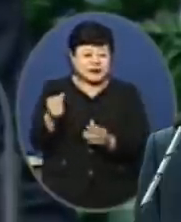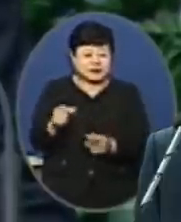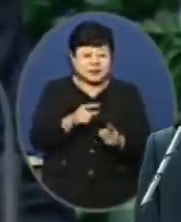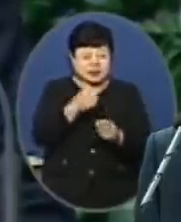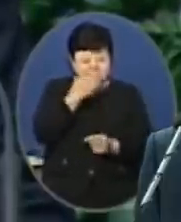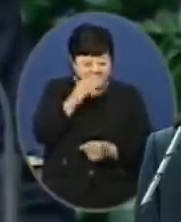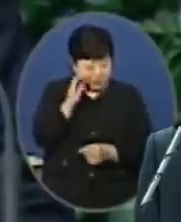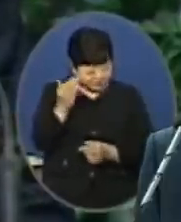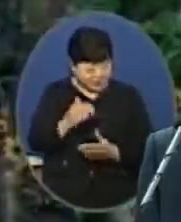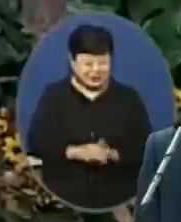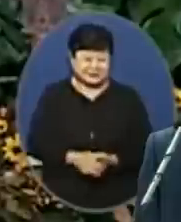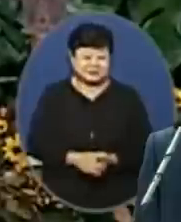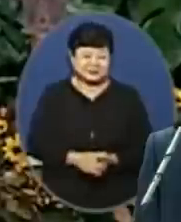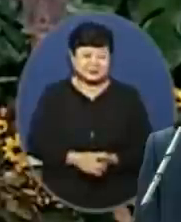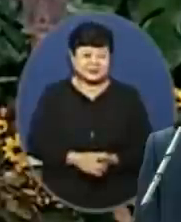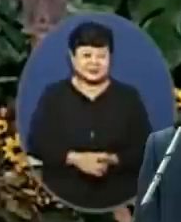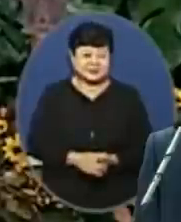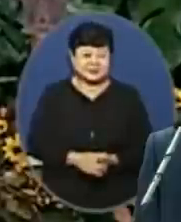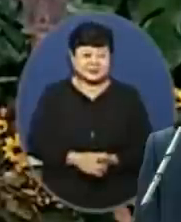나가라고 말씀하시는 것입니다.